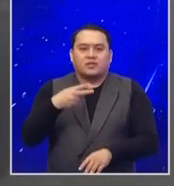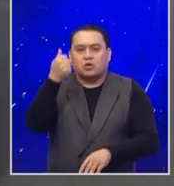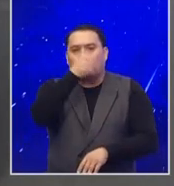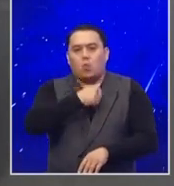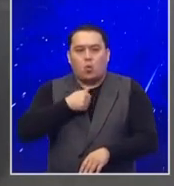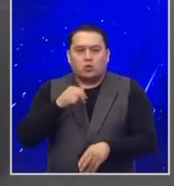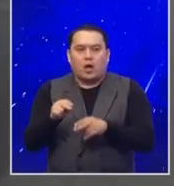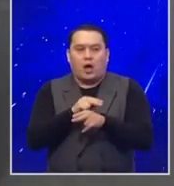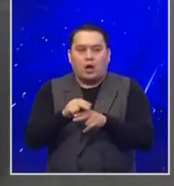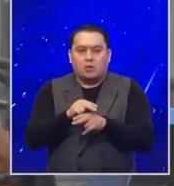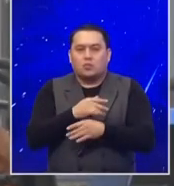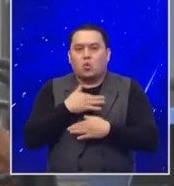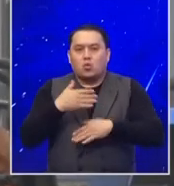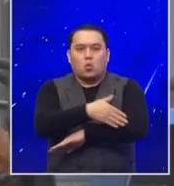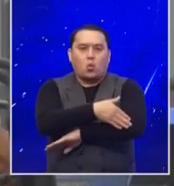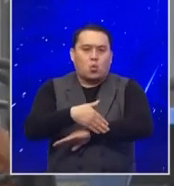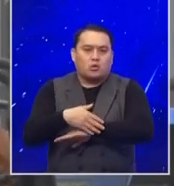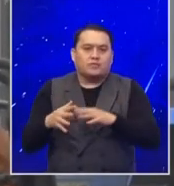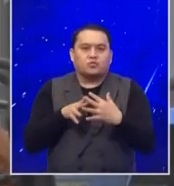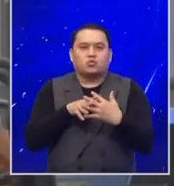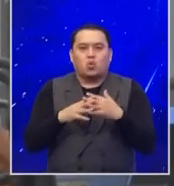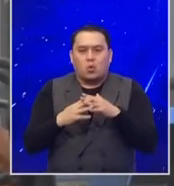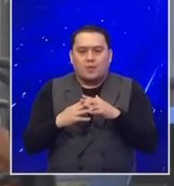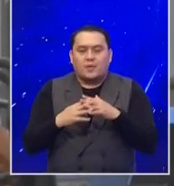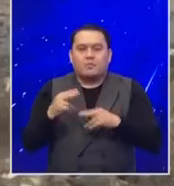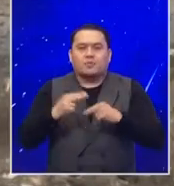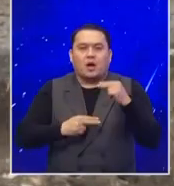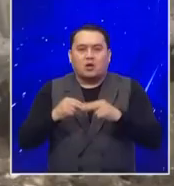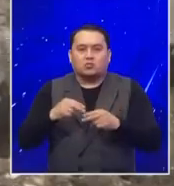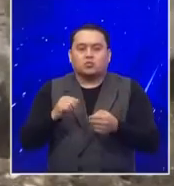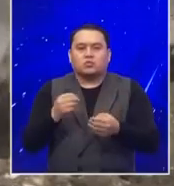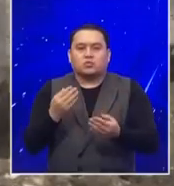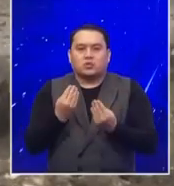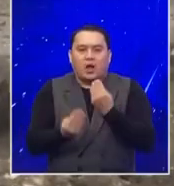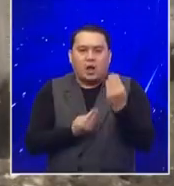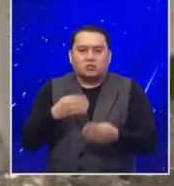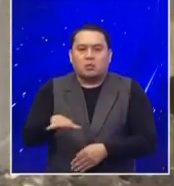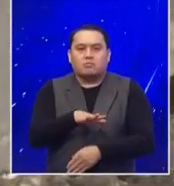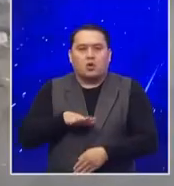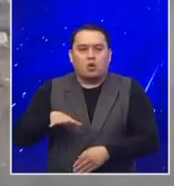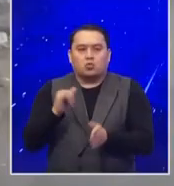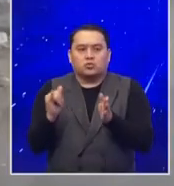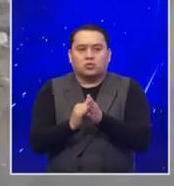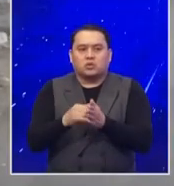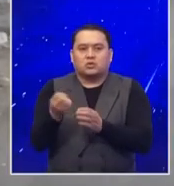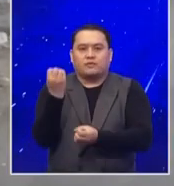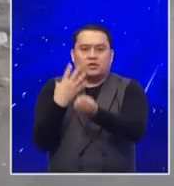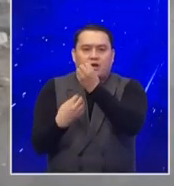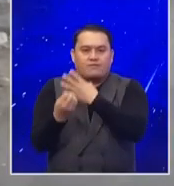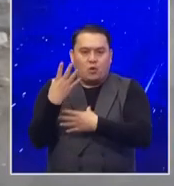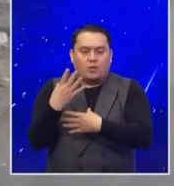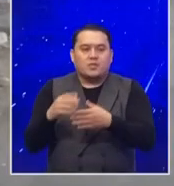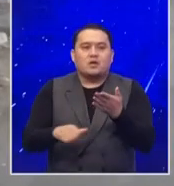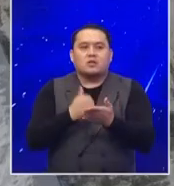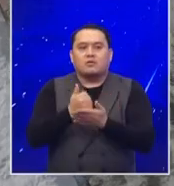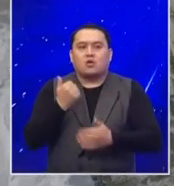году отремонтированы многие улицы во всех селах округа, построены детские площадки, а в районе мелькомбинат установлен светофор. Ну а главной